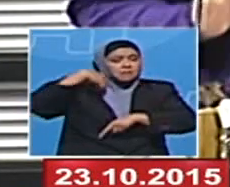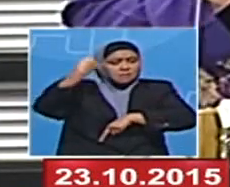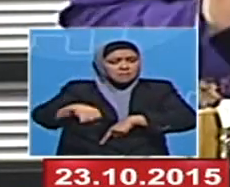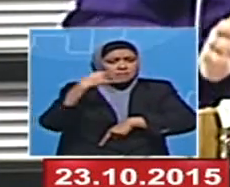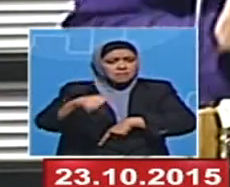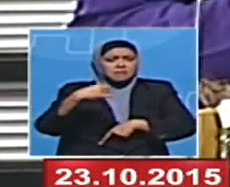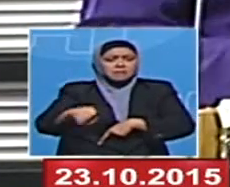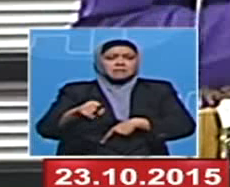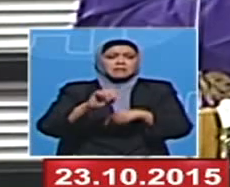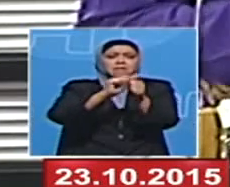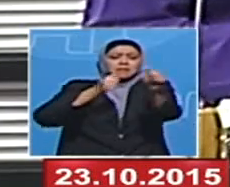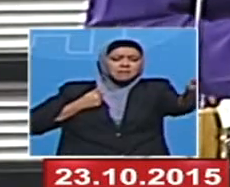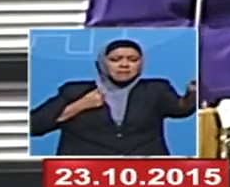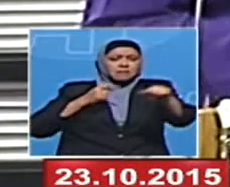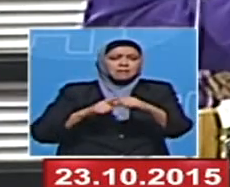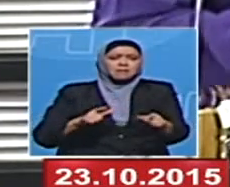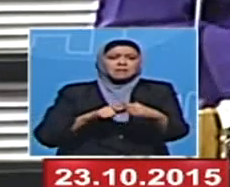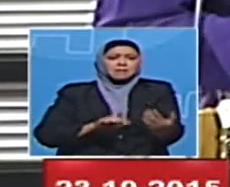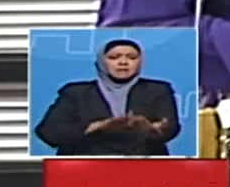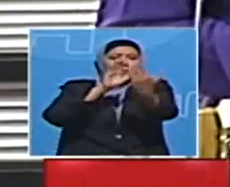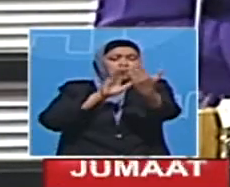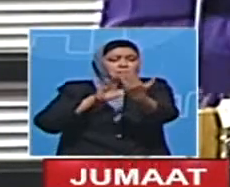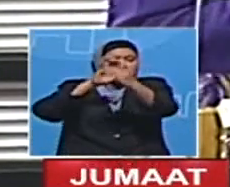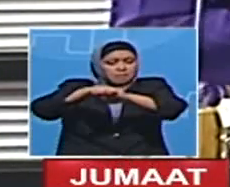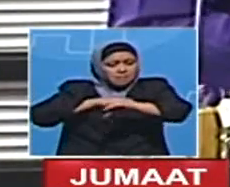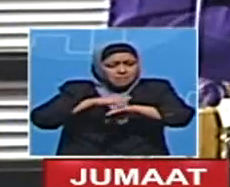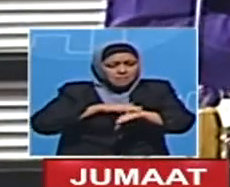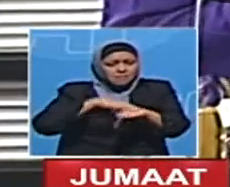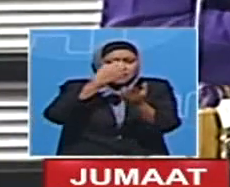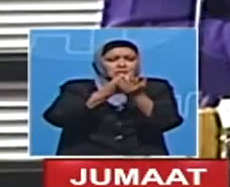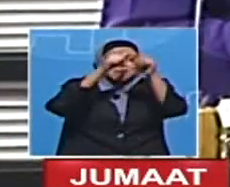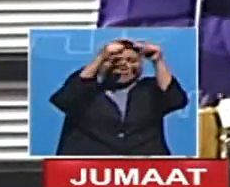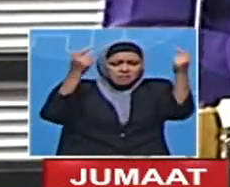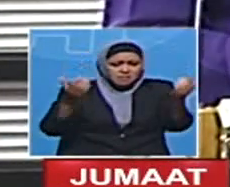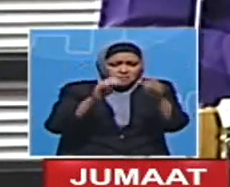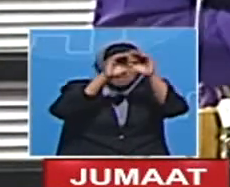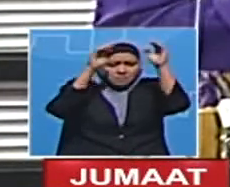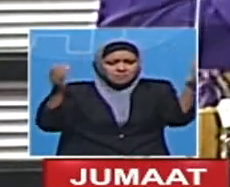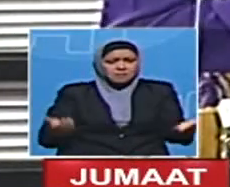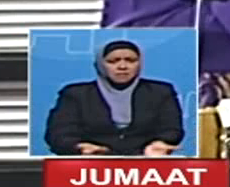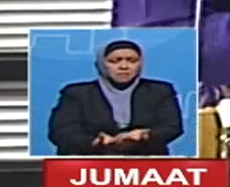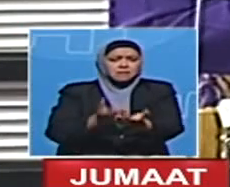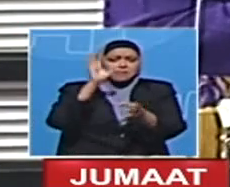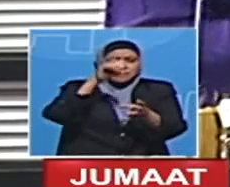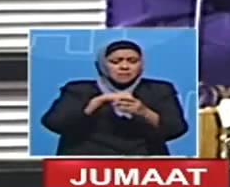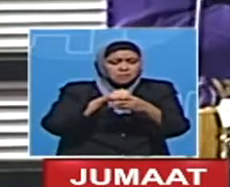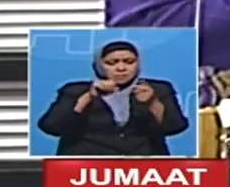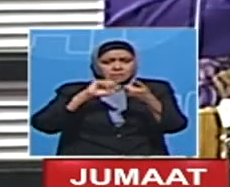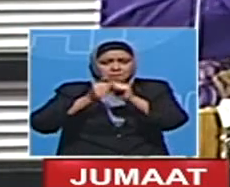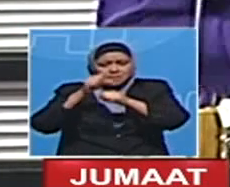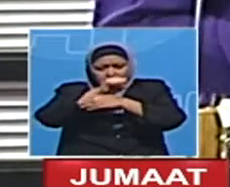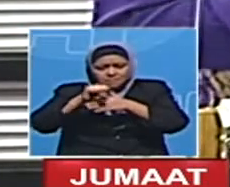menghadapi kelembapan ekonomi global termasuklah dari segi penurunan harga komoditi terutamanya